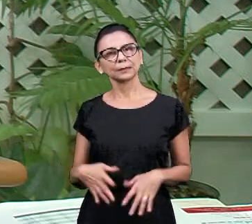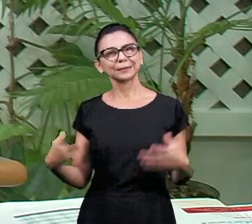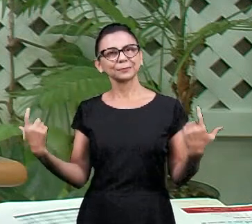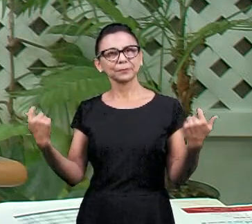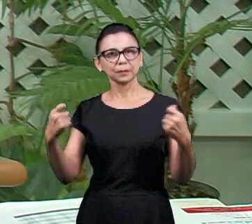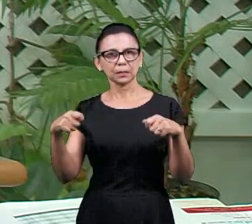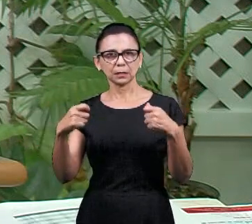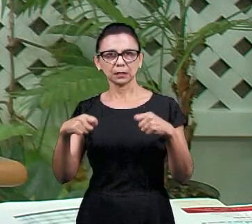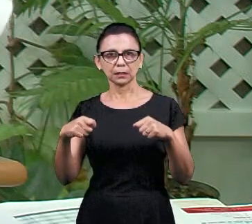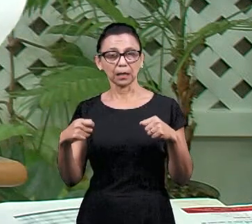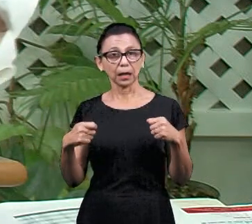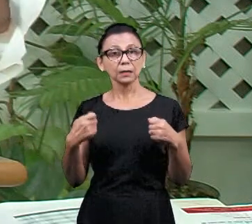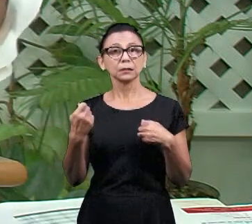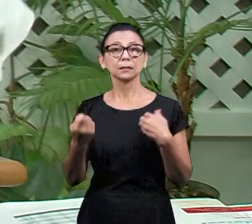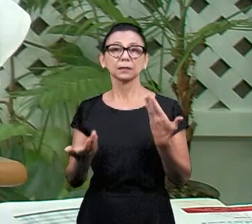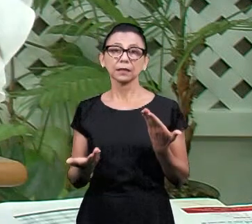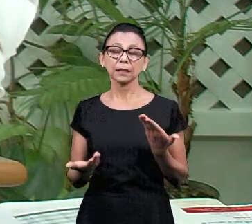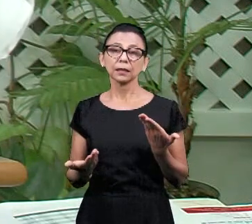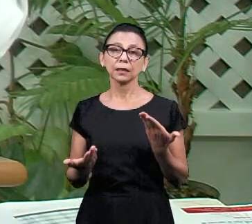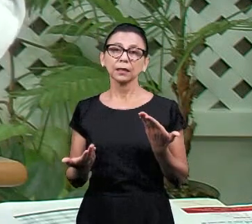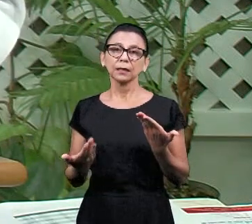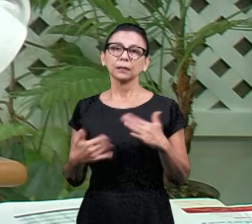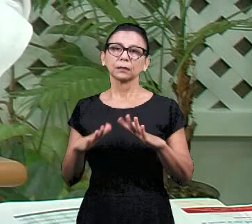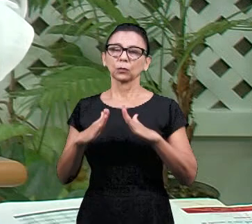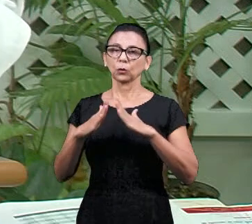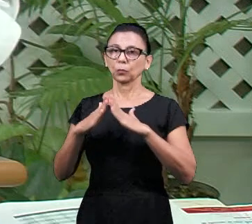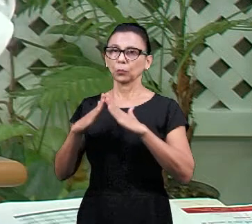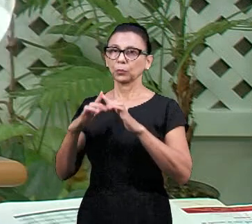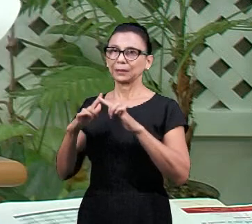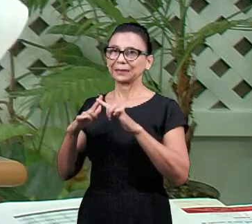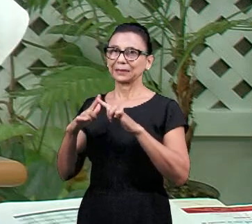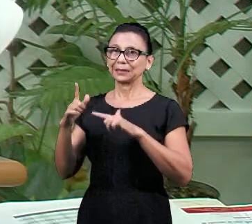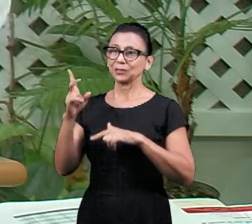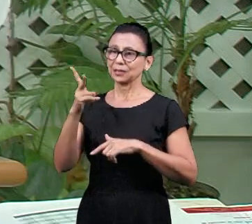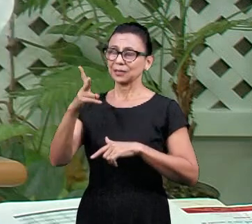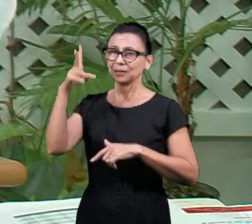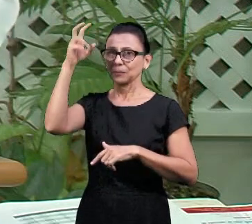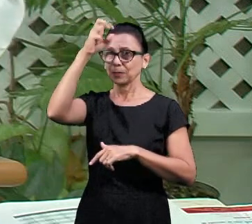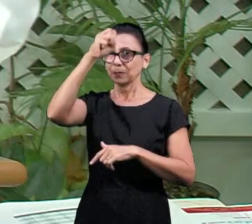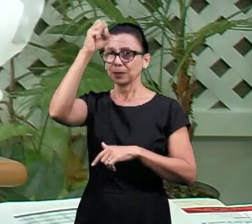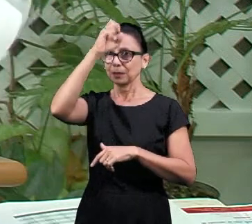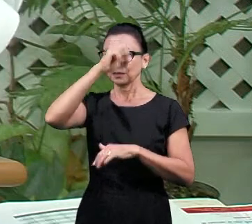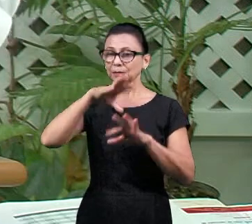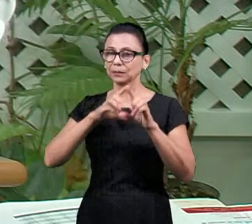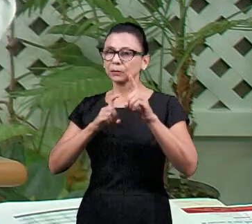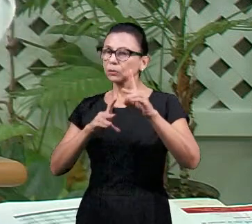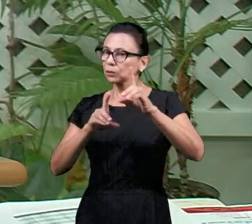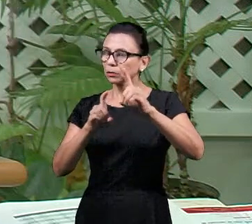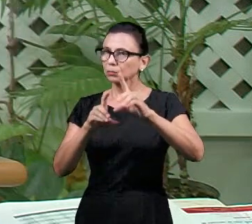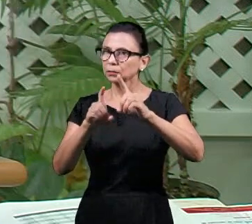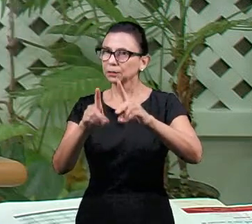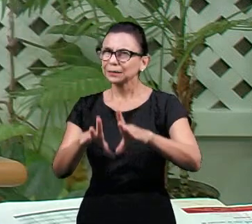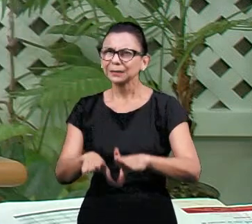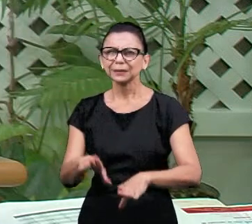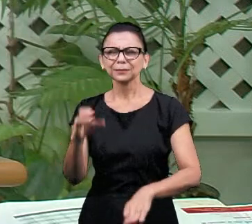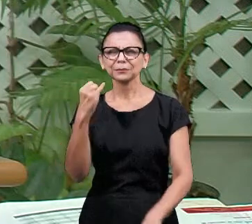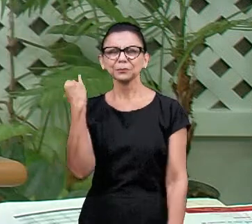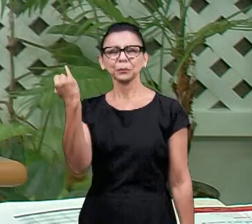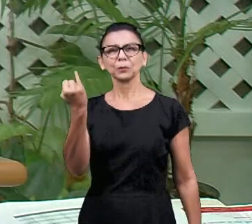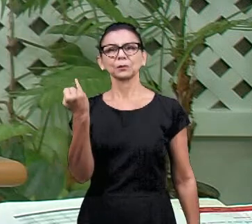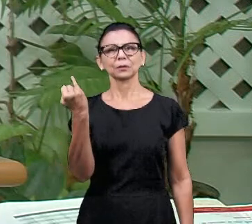nos besoins comme Église dans l'apprentissage commun et constant de la doctrine, si